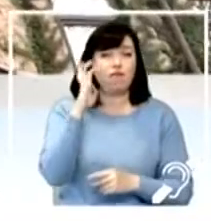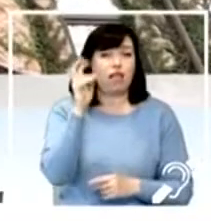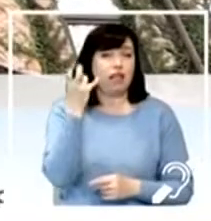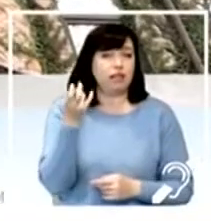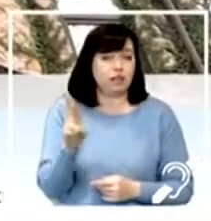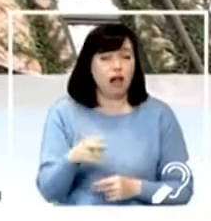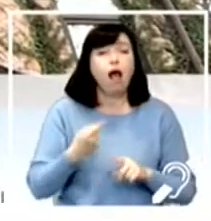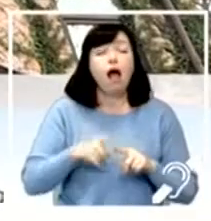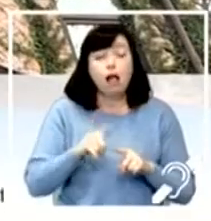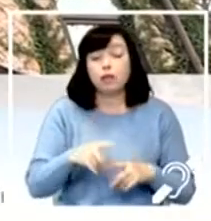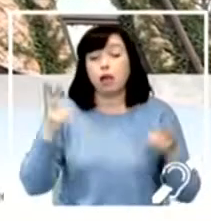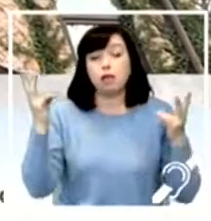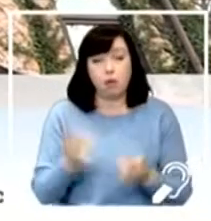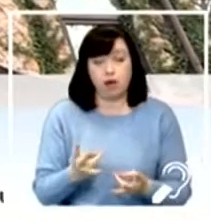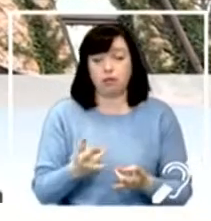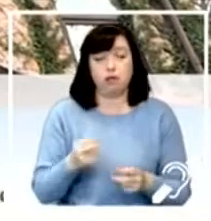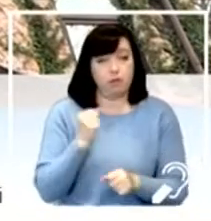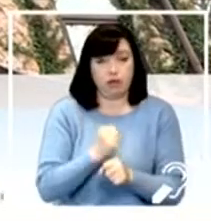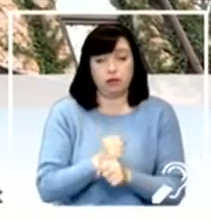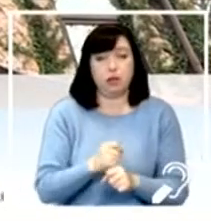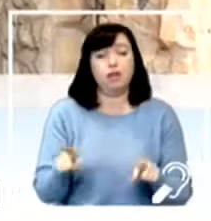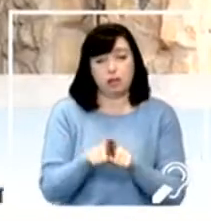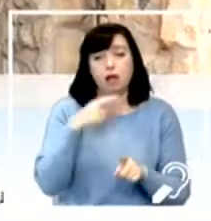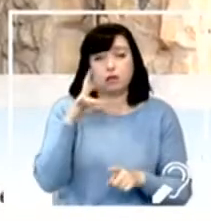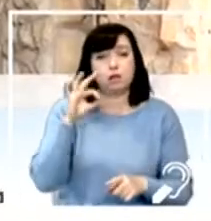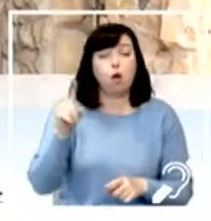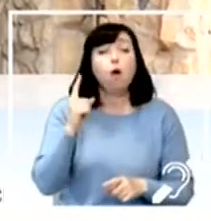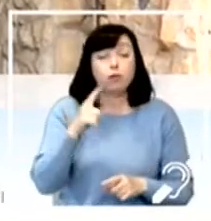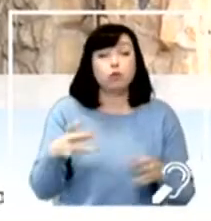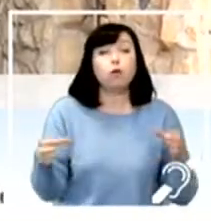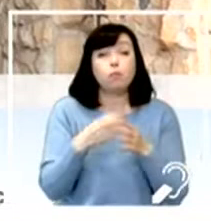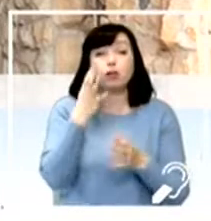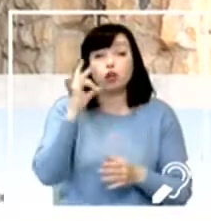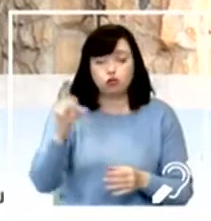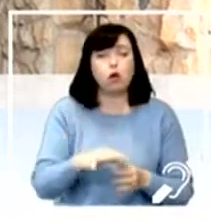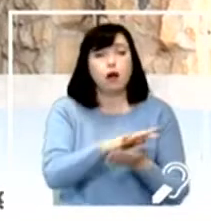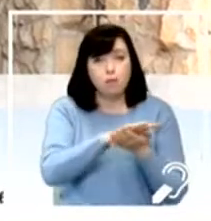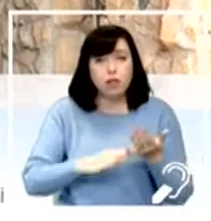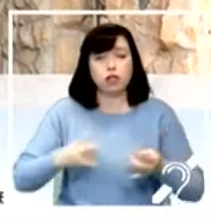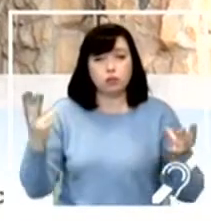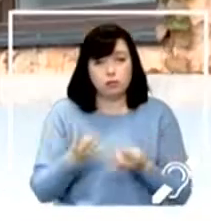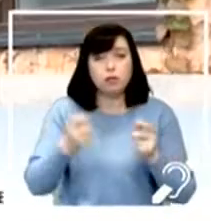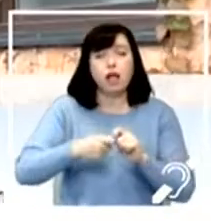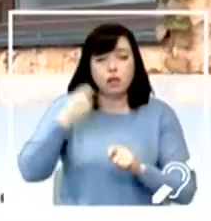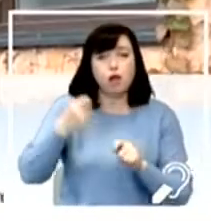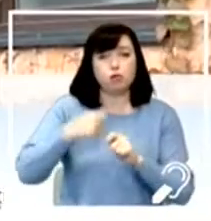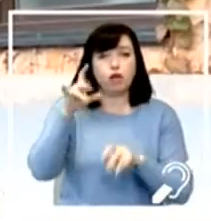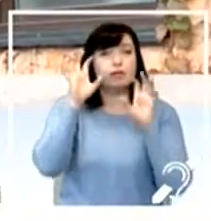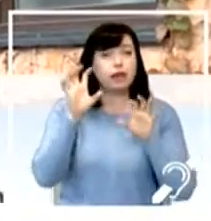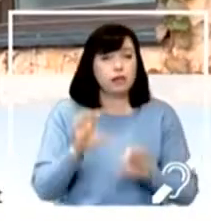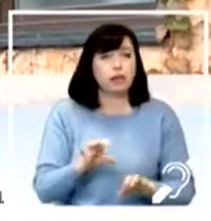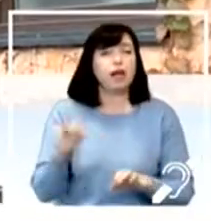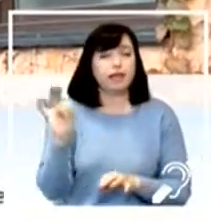Este o măsură necesară, a mai scris ministrul Justiției, deoarece partidul Șor continuă și în prezent să încalce legislația și